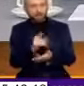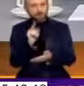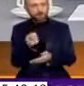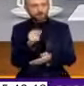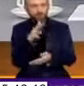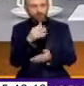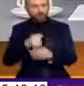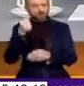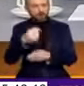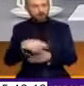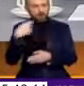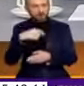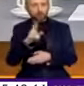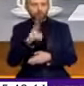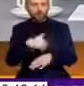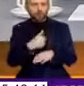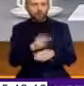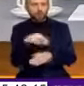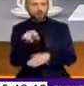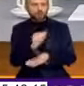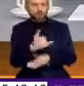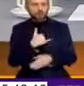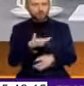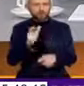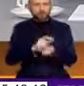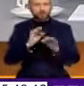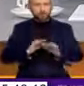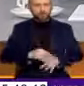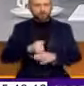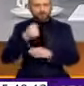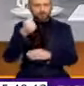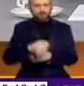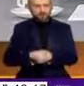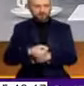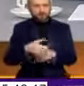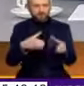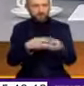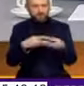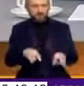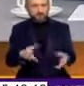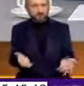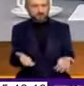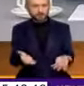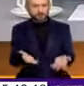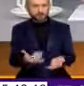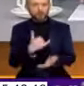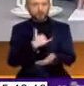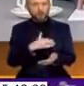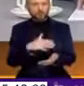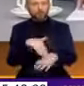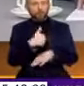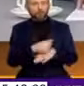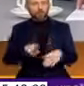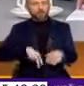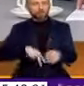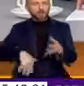же час призначений президентом як голова КМДА. У нас більшість чиновників призначається Кабінетом міністрів. Так. В нас голова